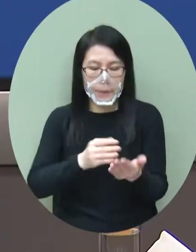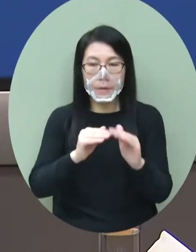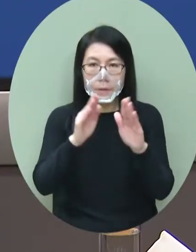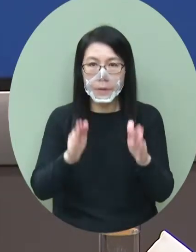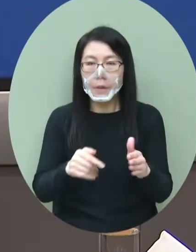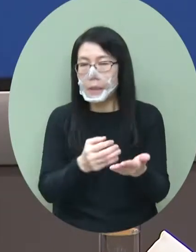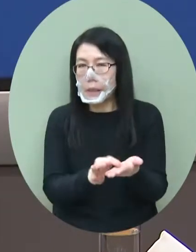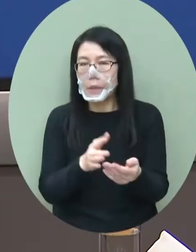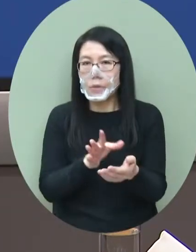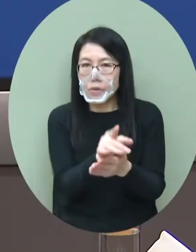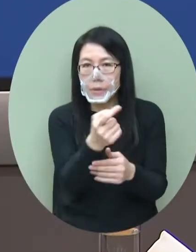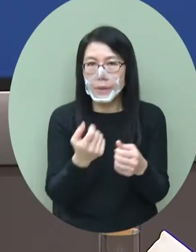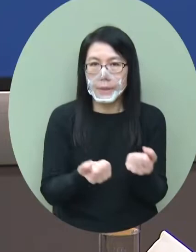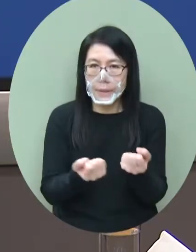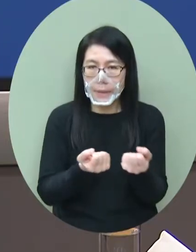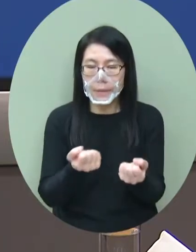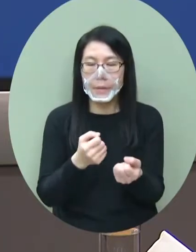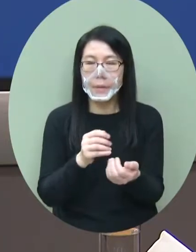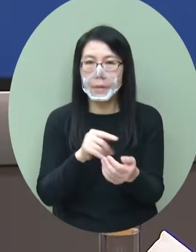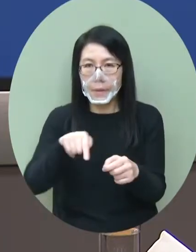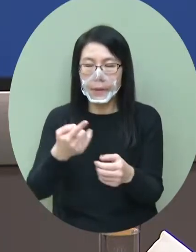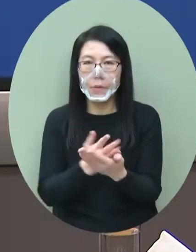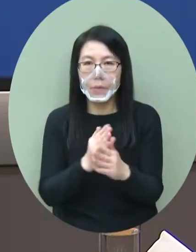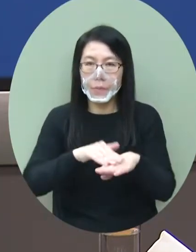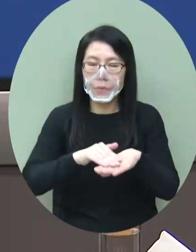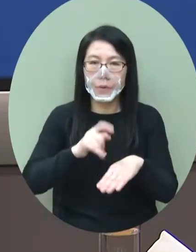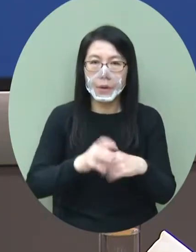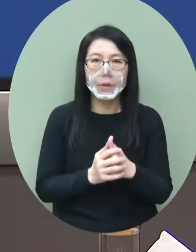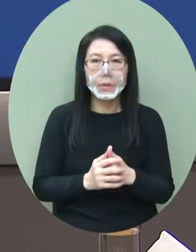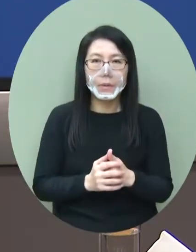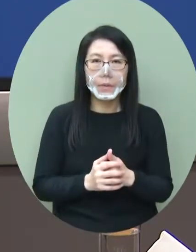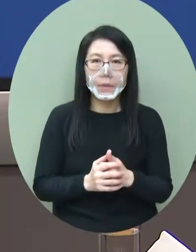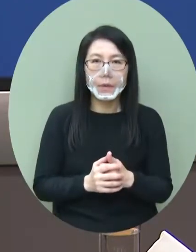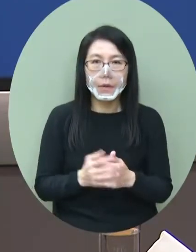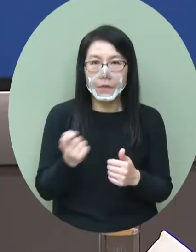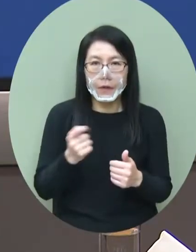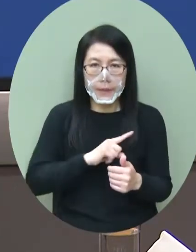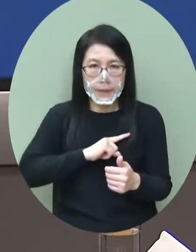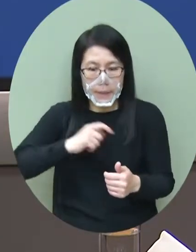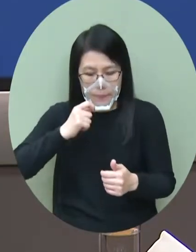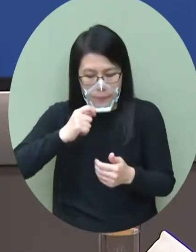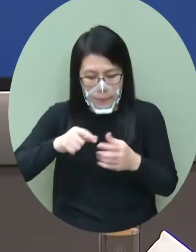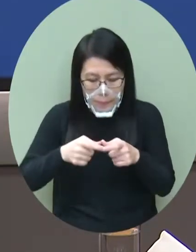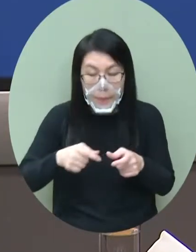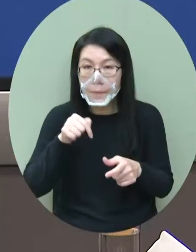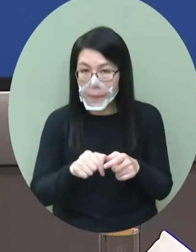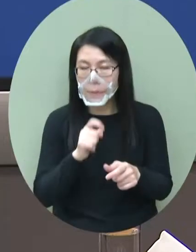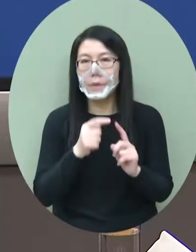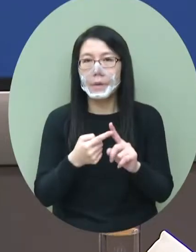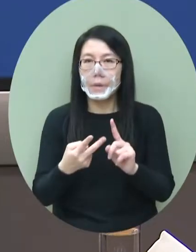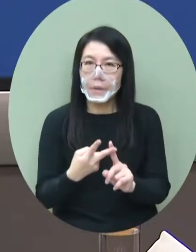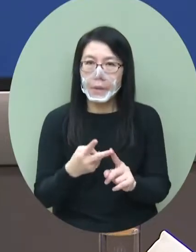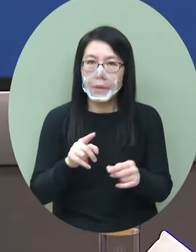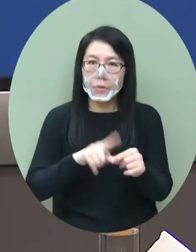去指定诊所如何使用专属的车队，还有一般会有快速检测